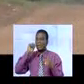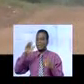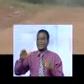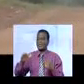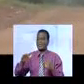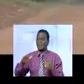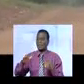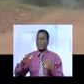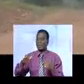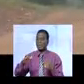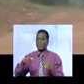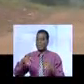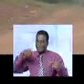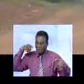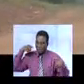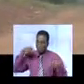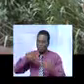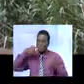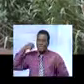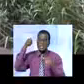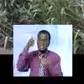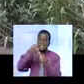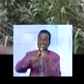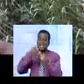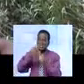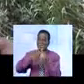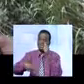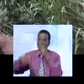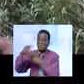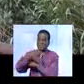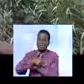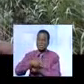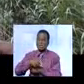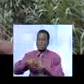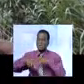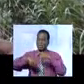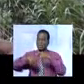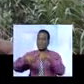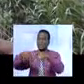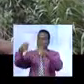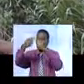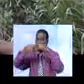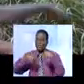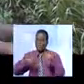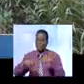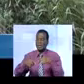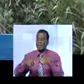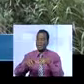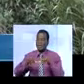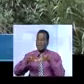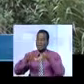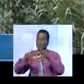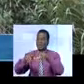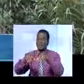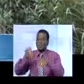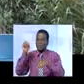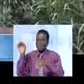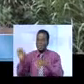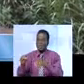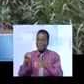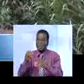rurales, qui se battent au quotidien. Je suis quitté au champ. J'ai parti faire planter